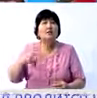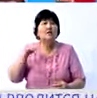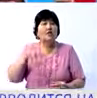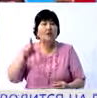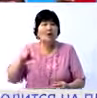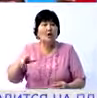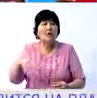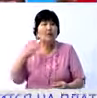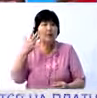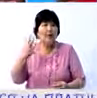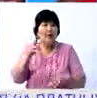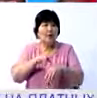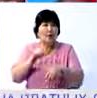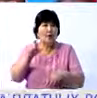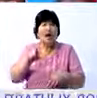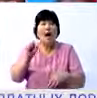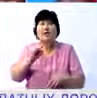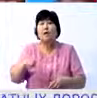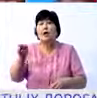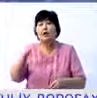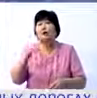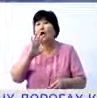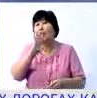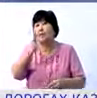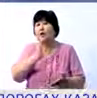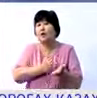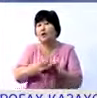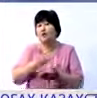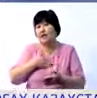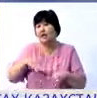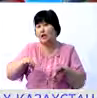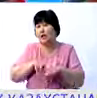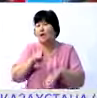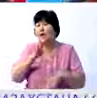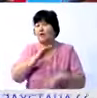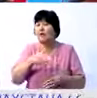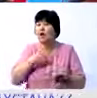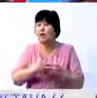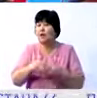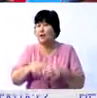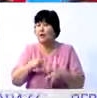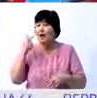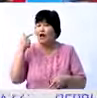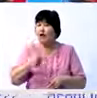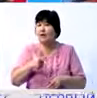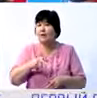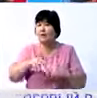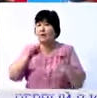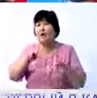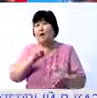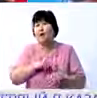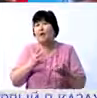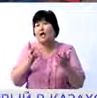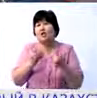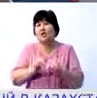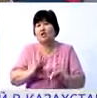и всего 5 участковых. Арстанбек Давлетов уже 5 лет служит в наших рядах. За это время проявил себя как грамотный специалист. Работает, не считаясь